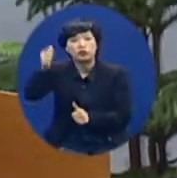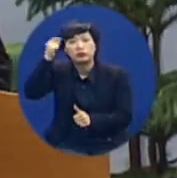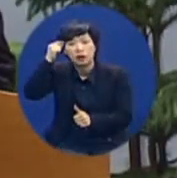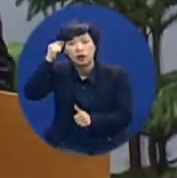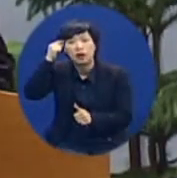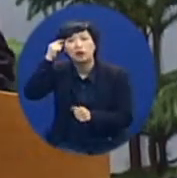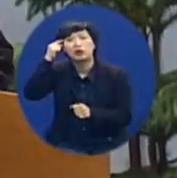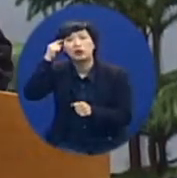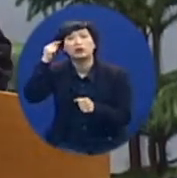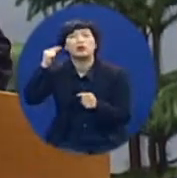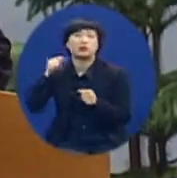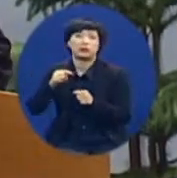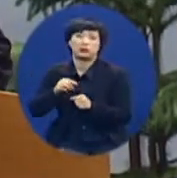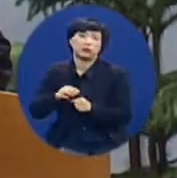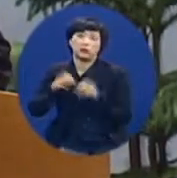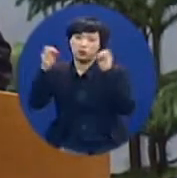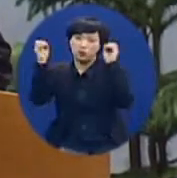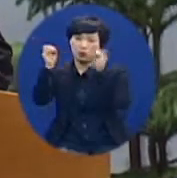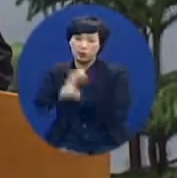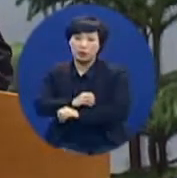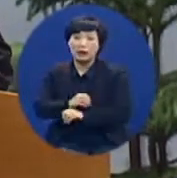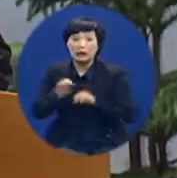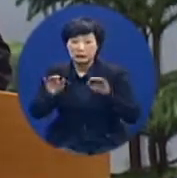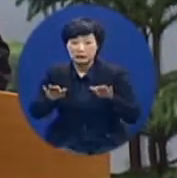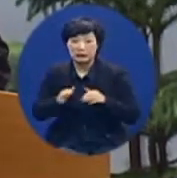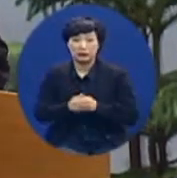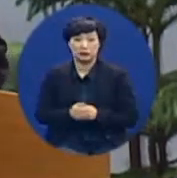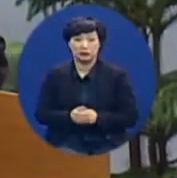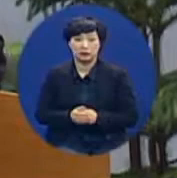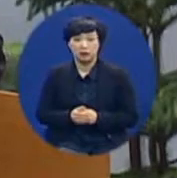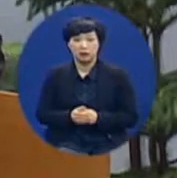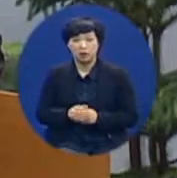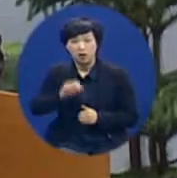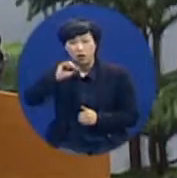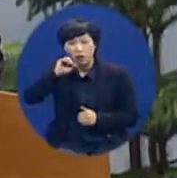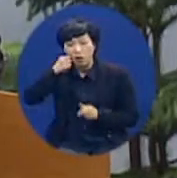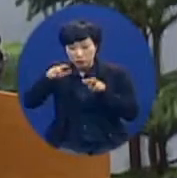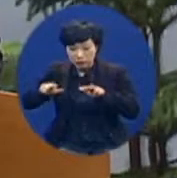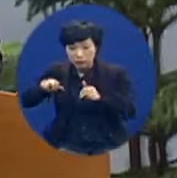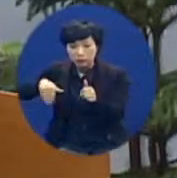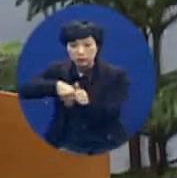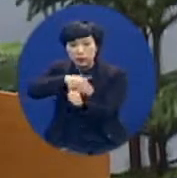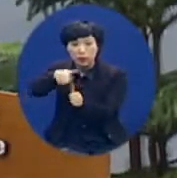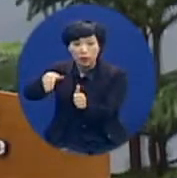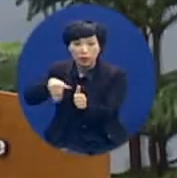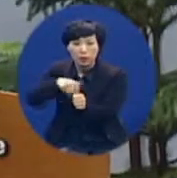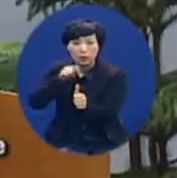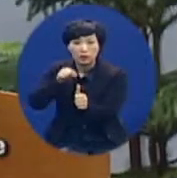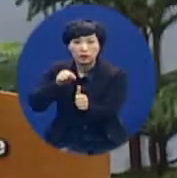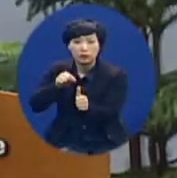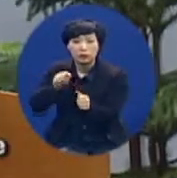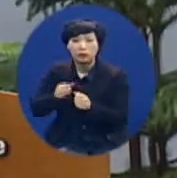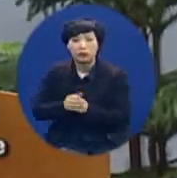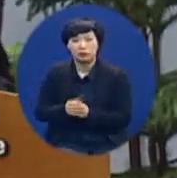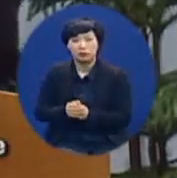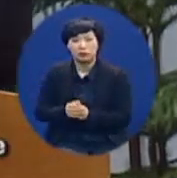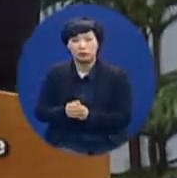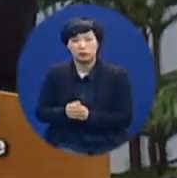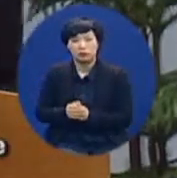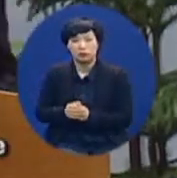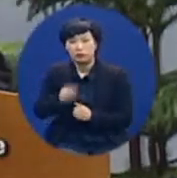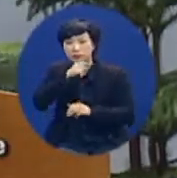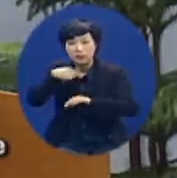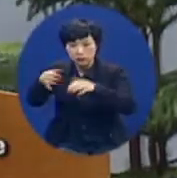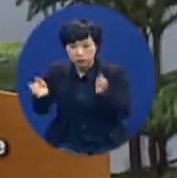잘못돼서 메시아가 자기들이 어려운 시대적 상황 그 자기